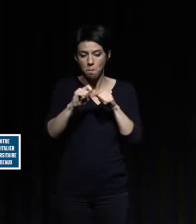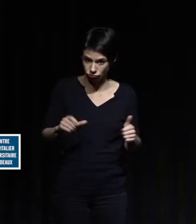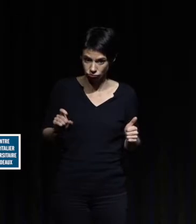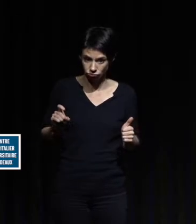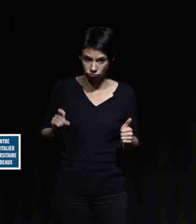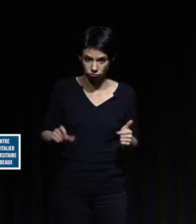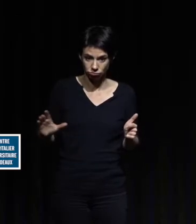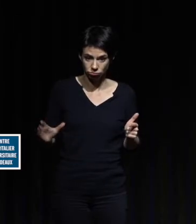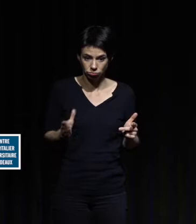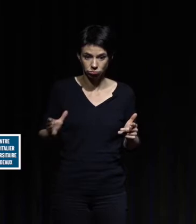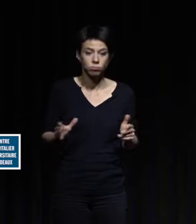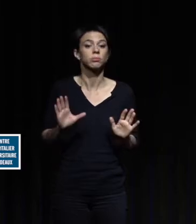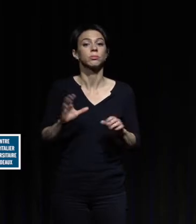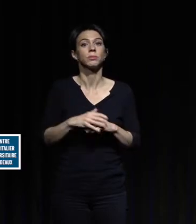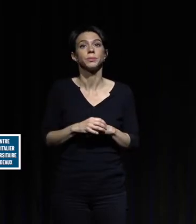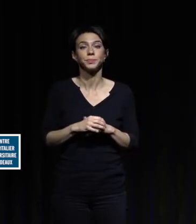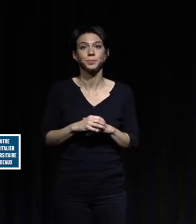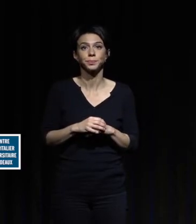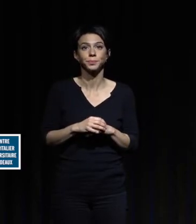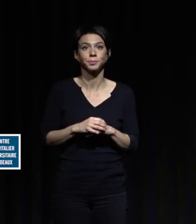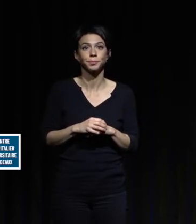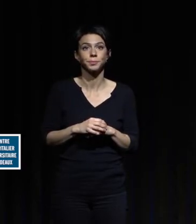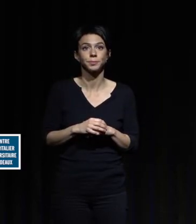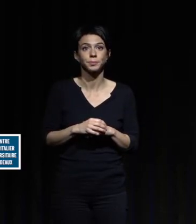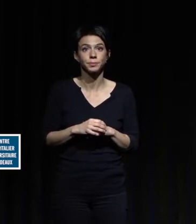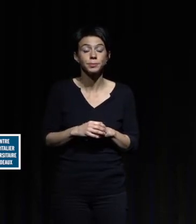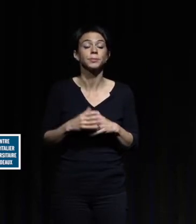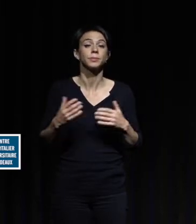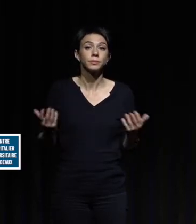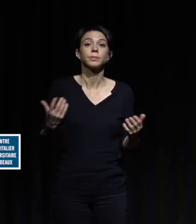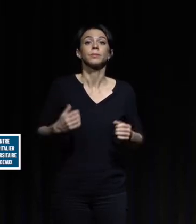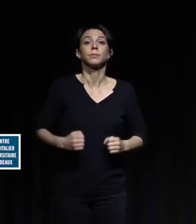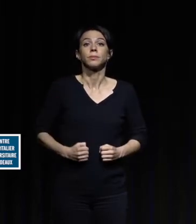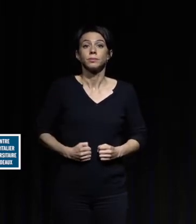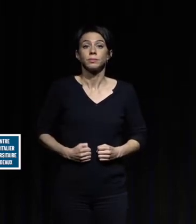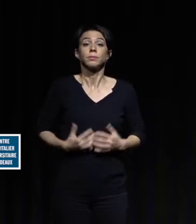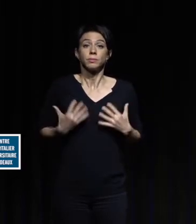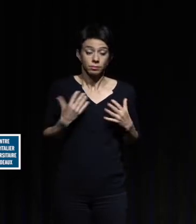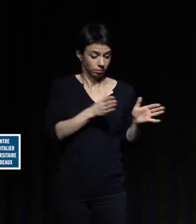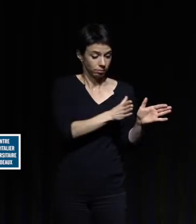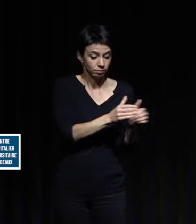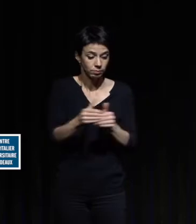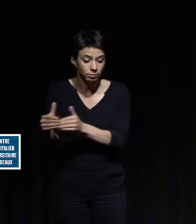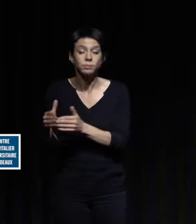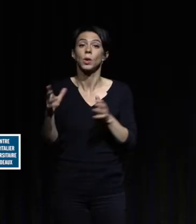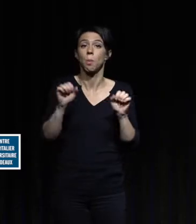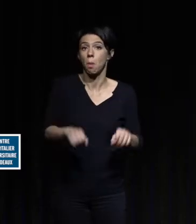maladie. Et donc, si j'ai fait des classifications, j'aurai soit des classifications classiques en stade 1, 2, 3, 4 que beaucoup d'entre vous,